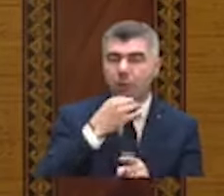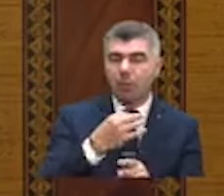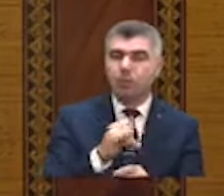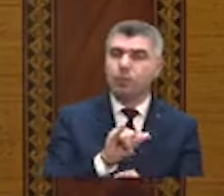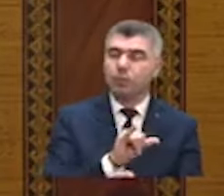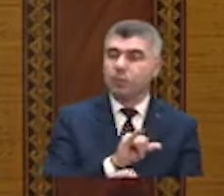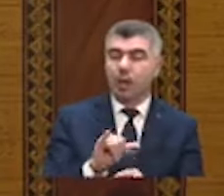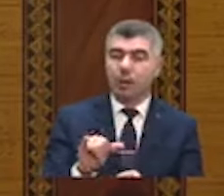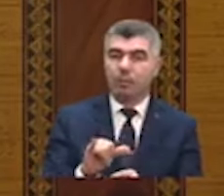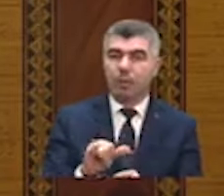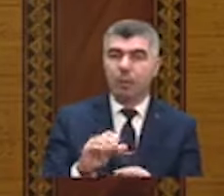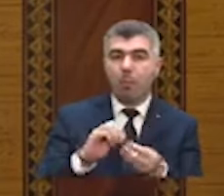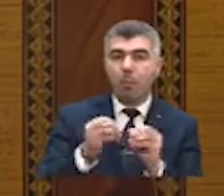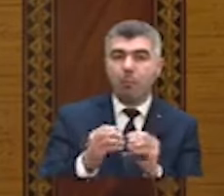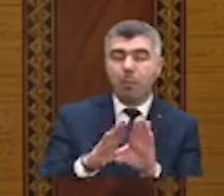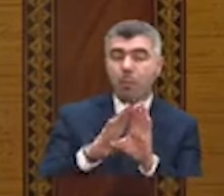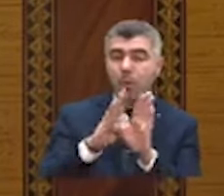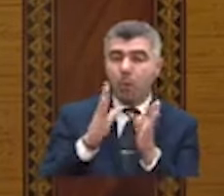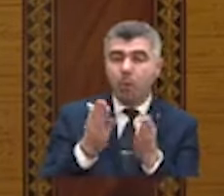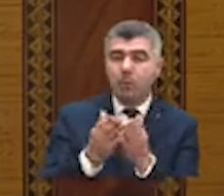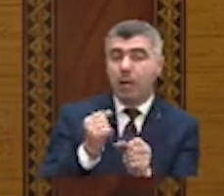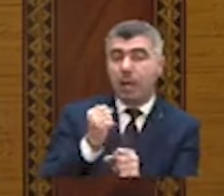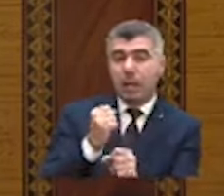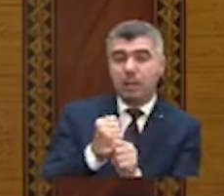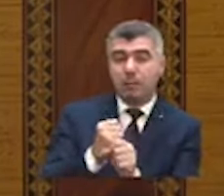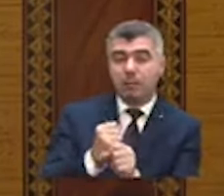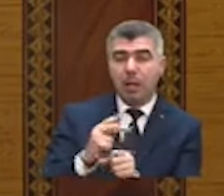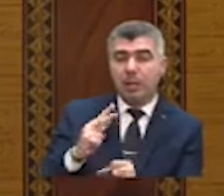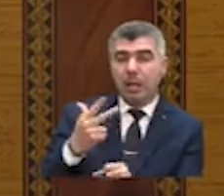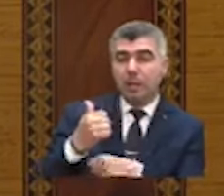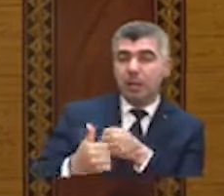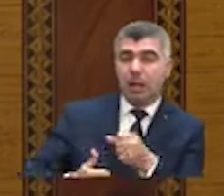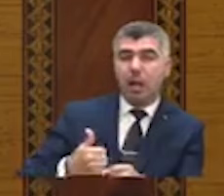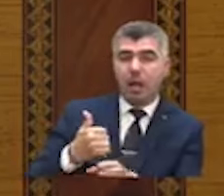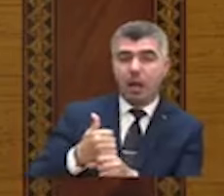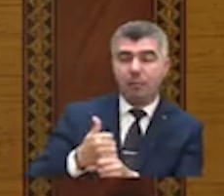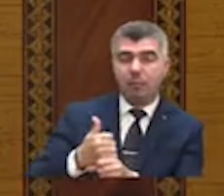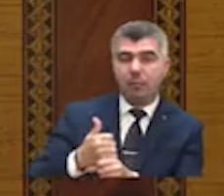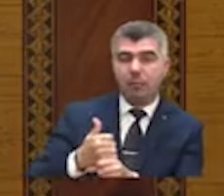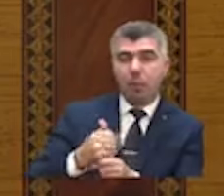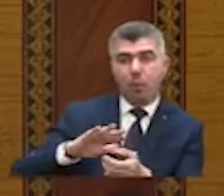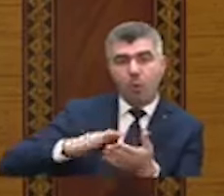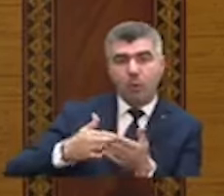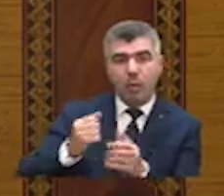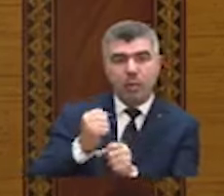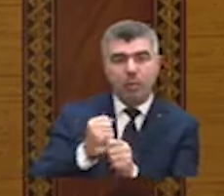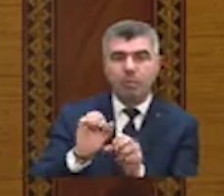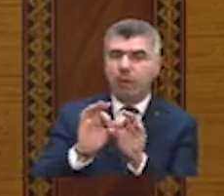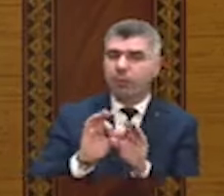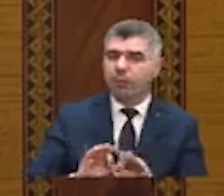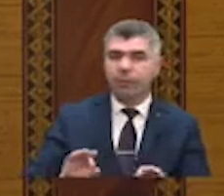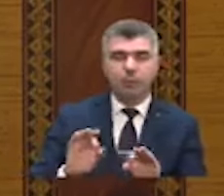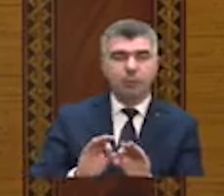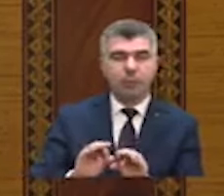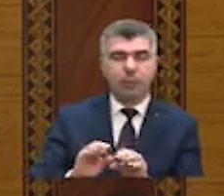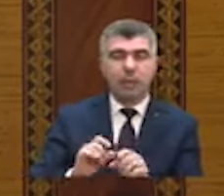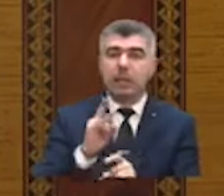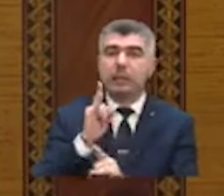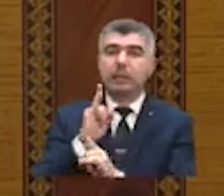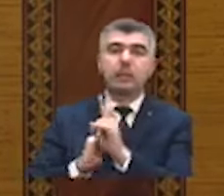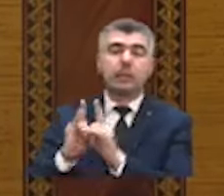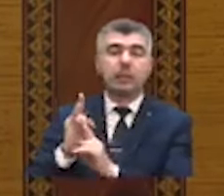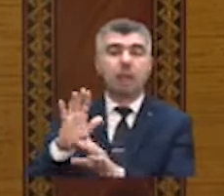يمكنش نحل المشاكل ديال لبلو يعني ف هذ ثلاث سنين كلها جايه لانه هذا تراكم هذه